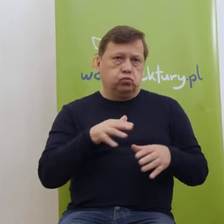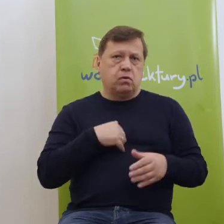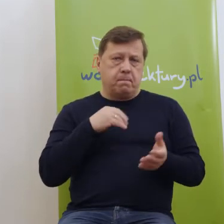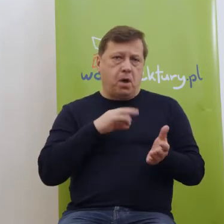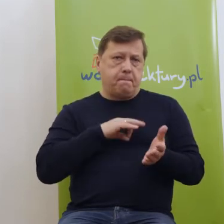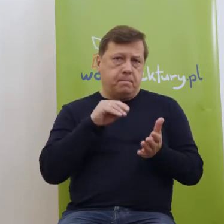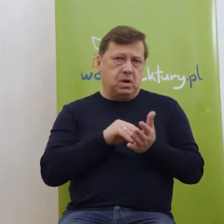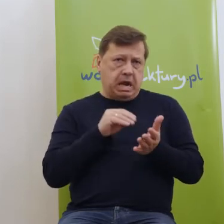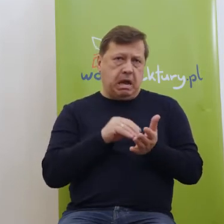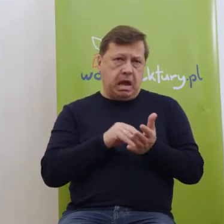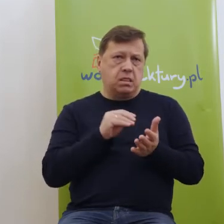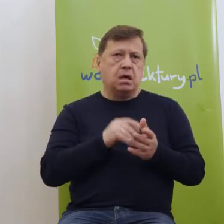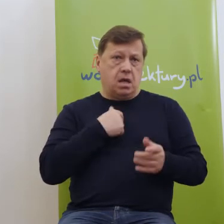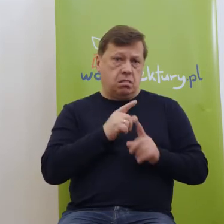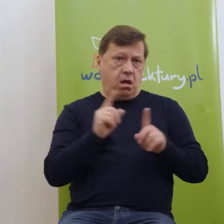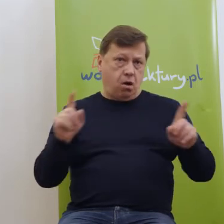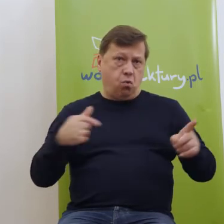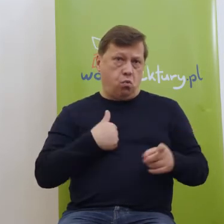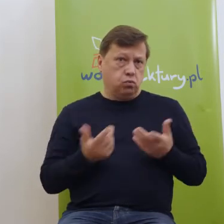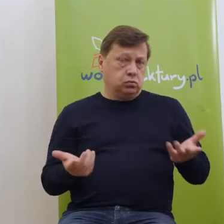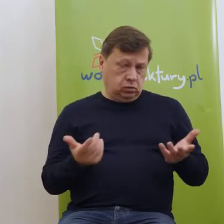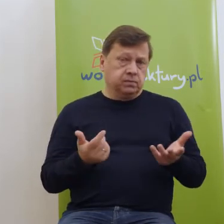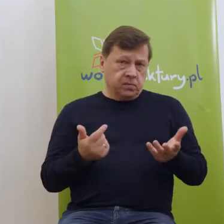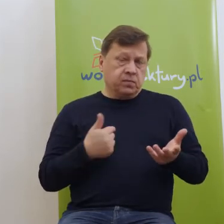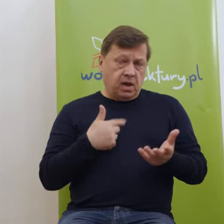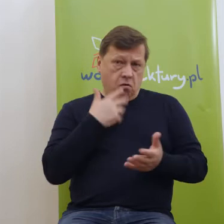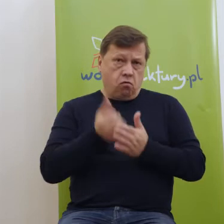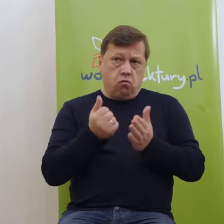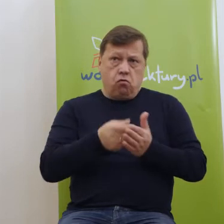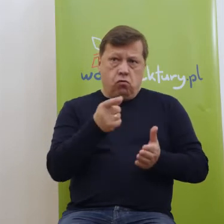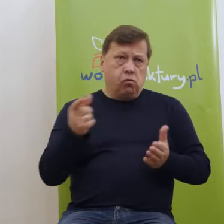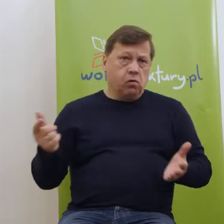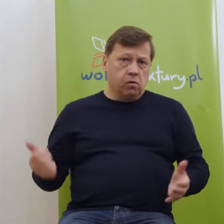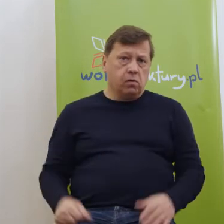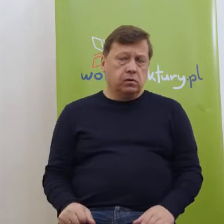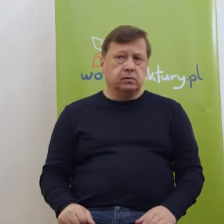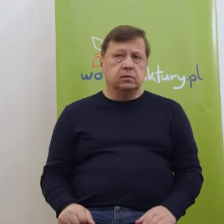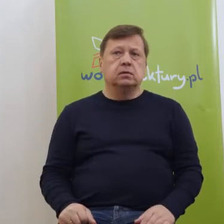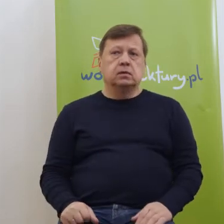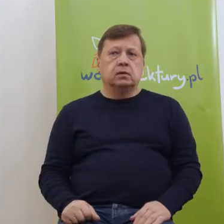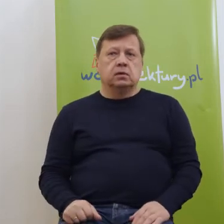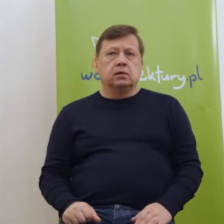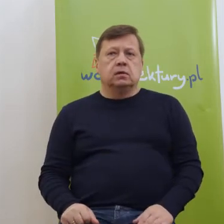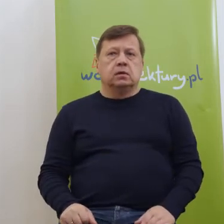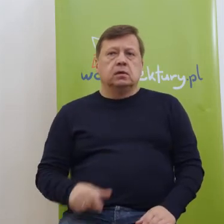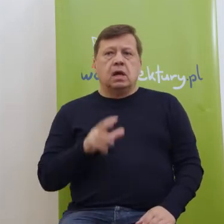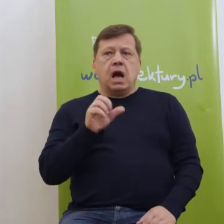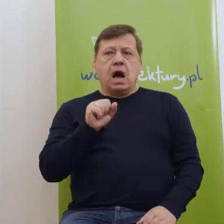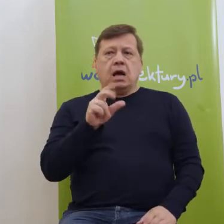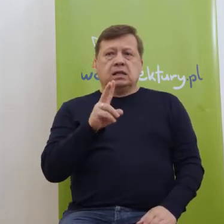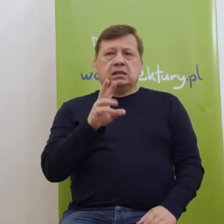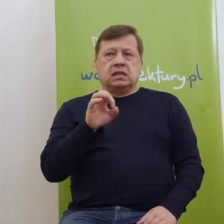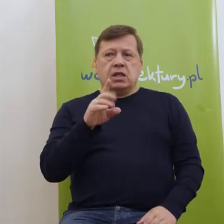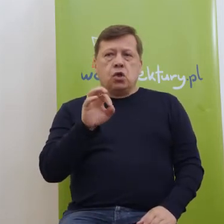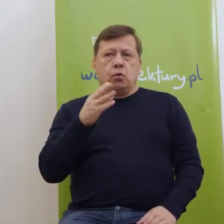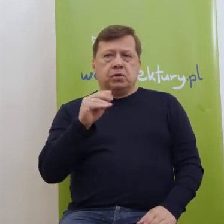pracy nauczycielskiej, bo ja uważam, że pomimo to, że sama jestem w pisaniu anachroniczna, do czego się Państwu przyznałam i